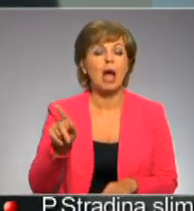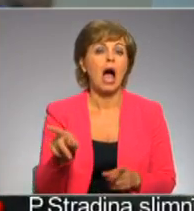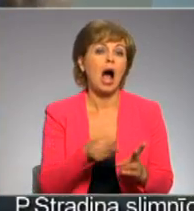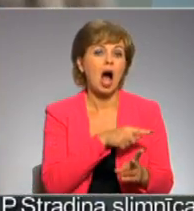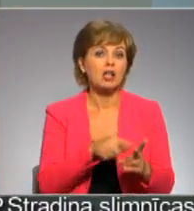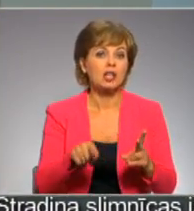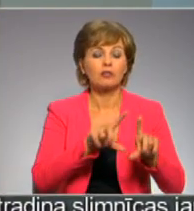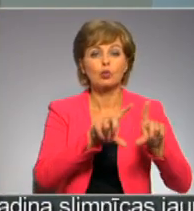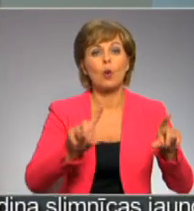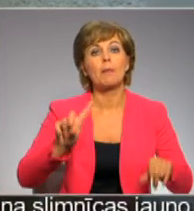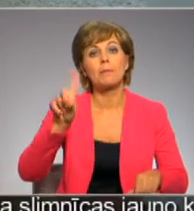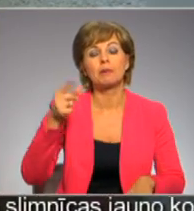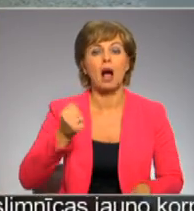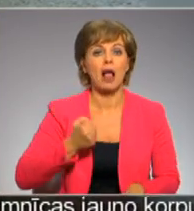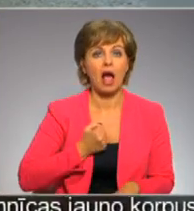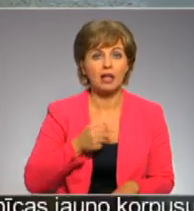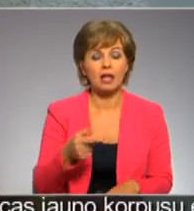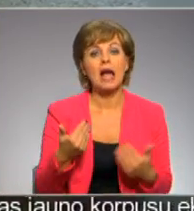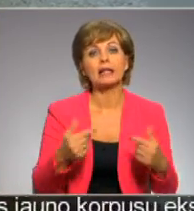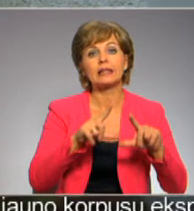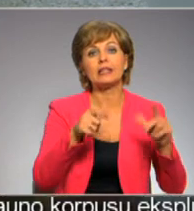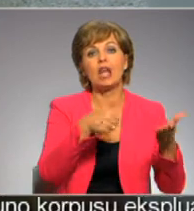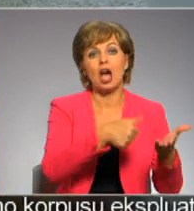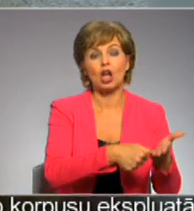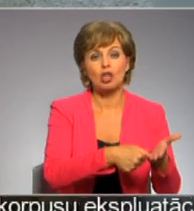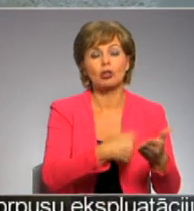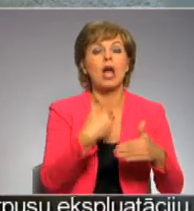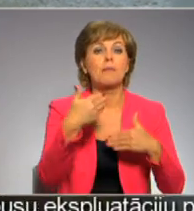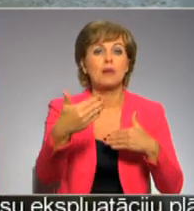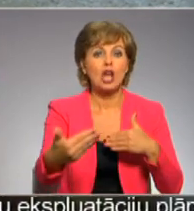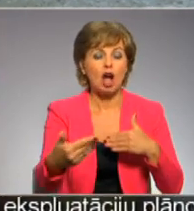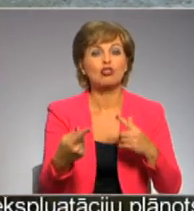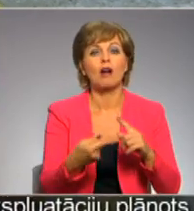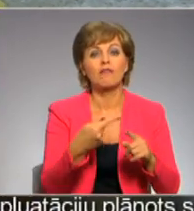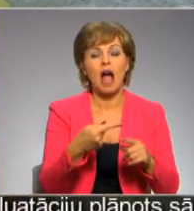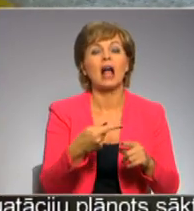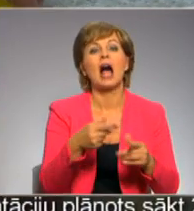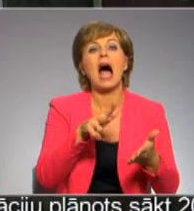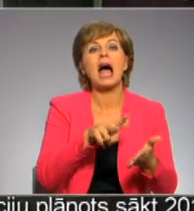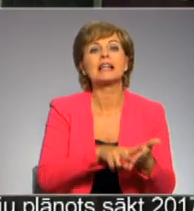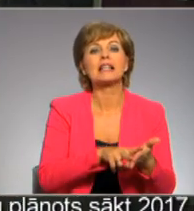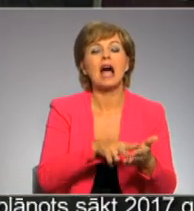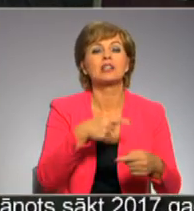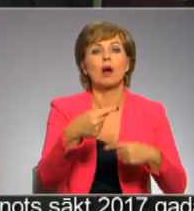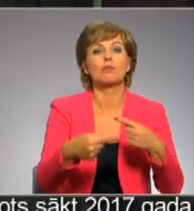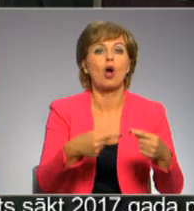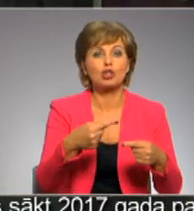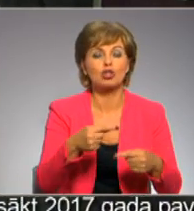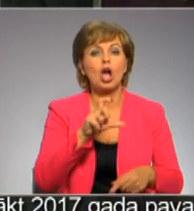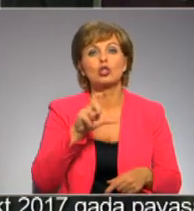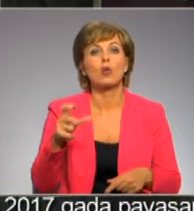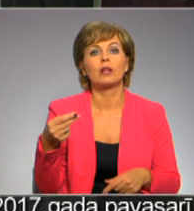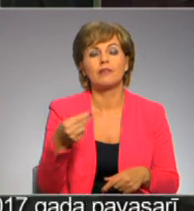alternatīvā skola ir pirmā Latgalē. Šobrīd iestāde ir reģistrēta. Priekšā vēl ir sarežģītais akreditācijas process. Pagaidām skola